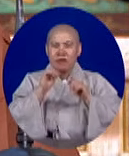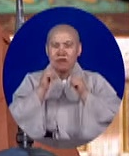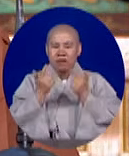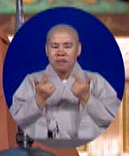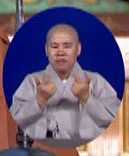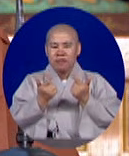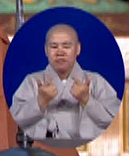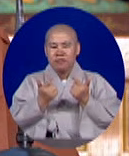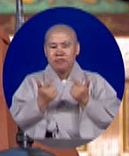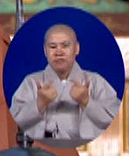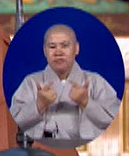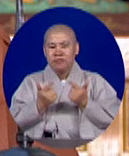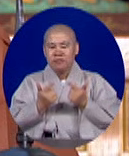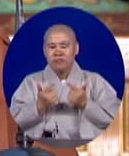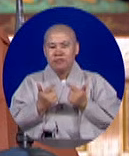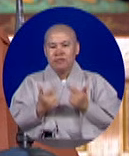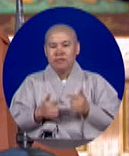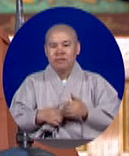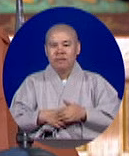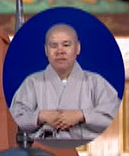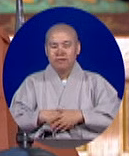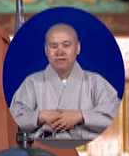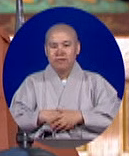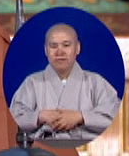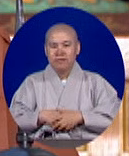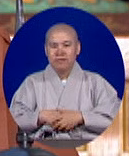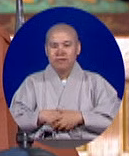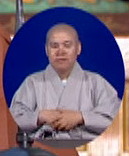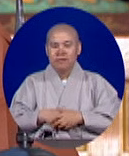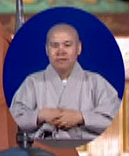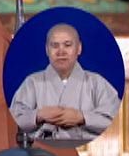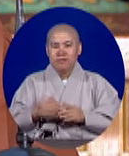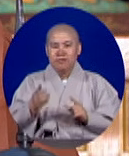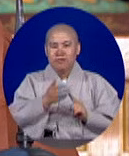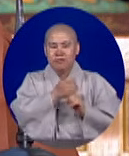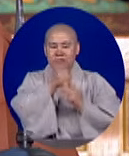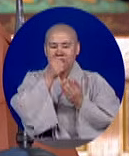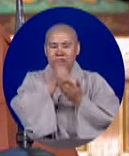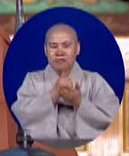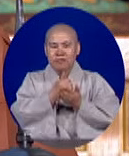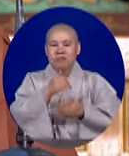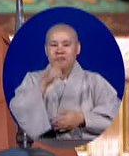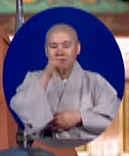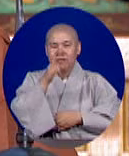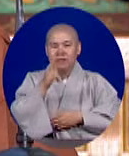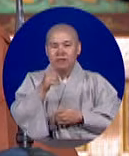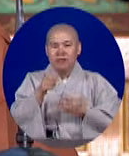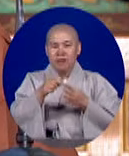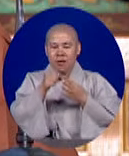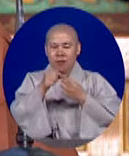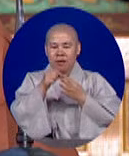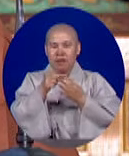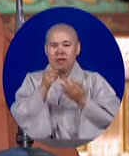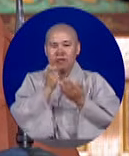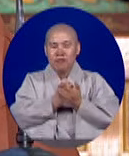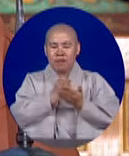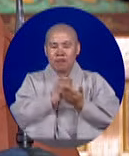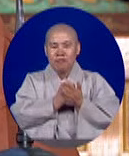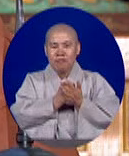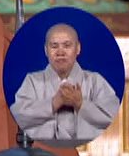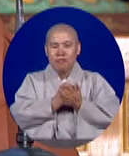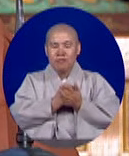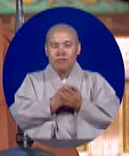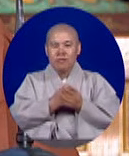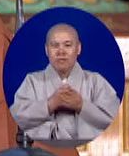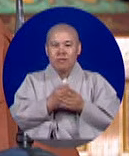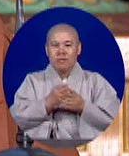이게 그렇잖아요. 이게 이제 부처님에게 있는 한 가지 법이고, 또